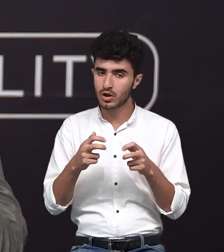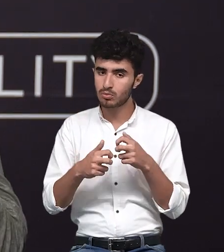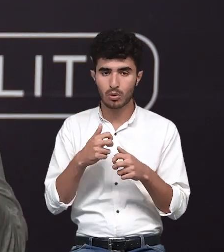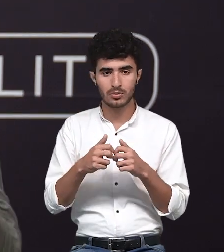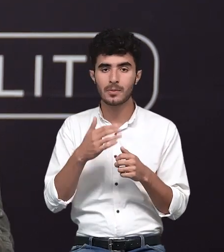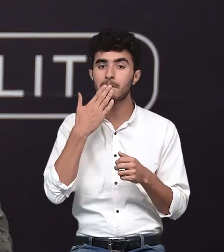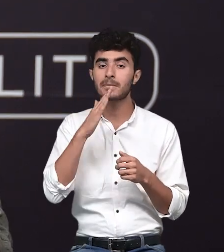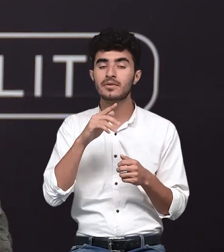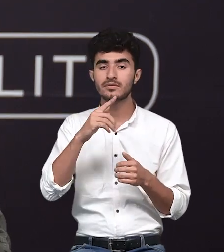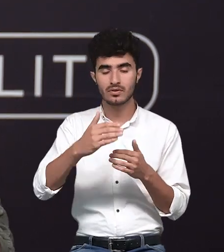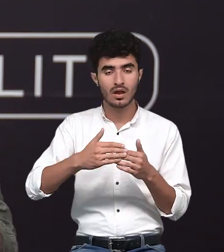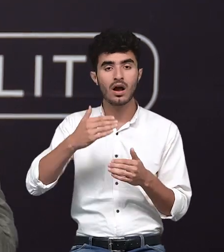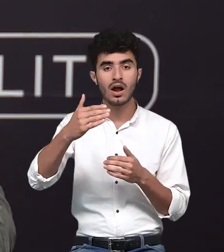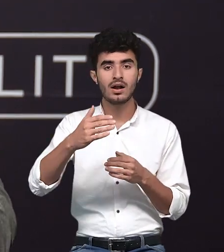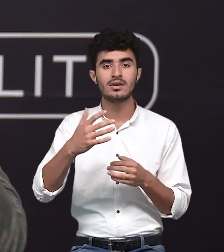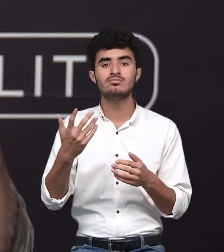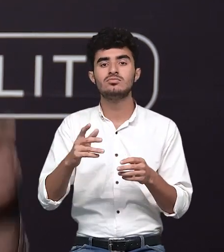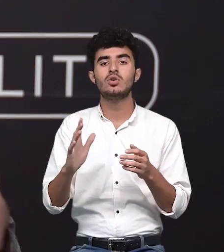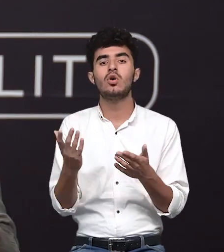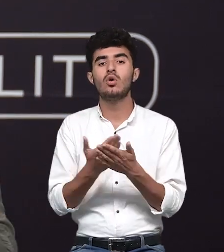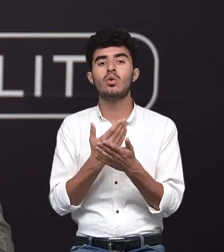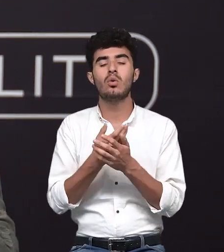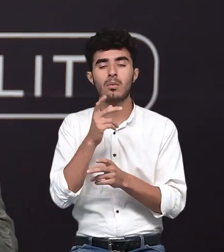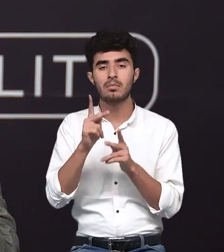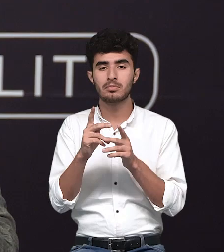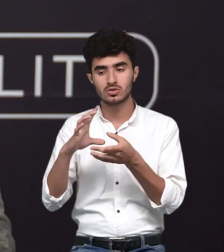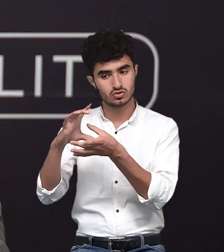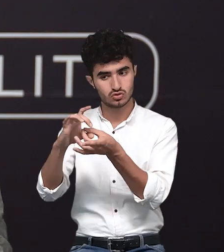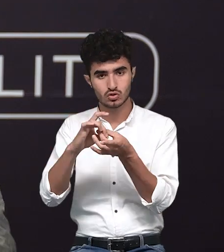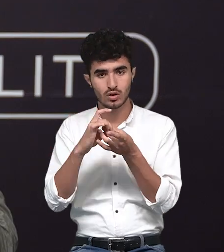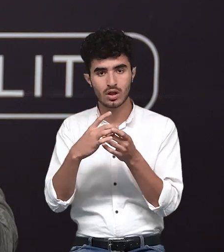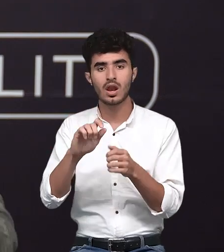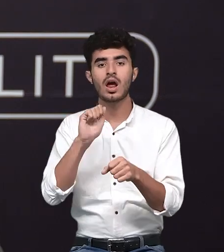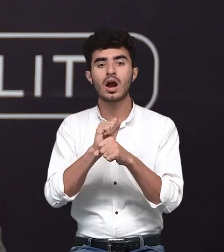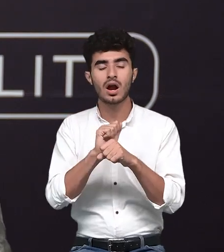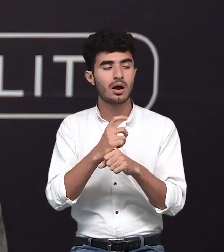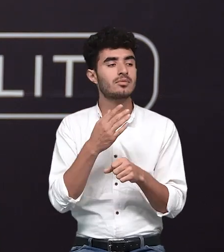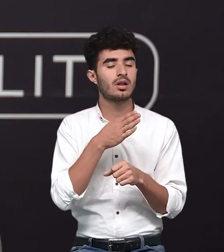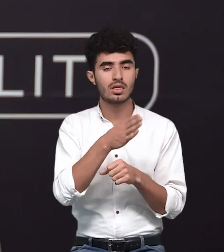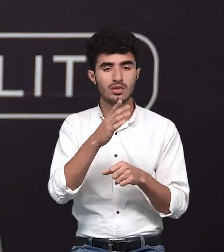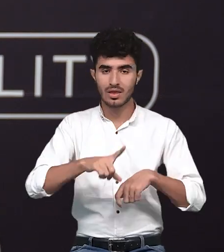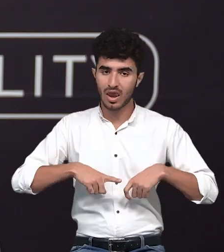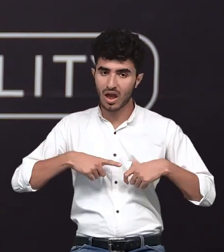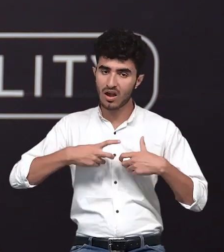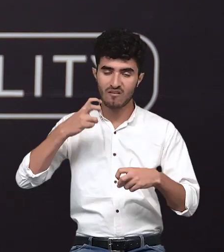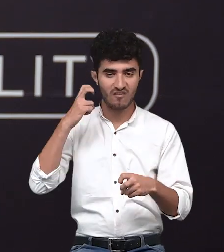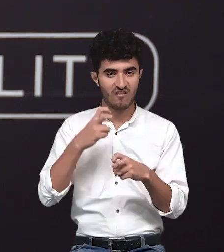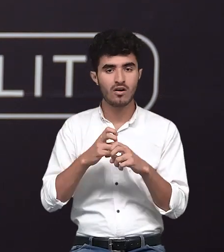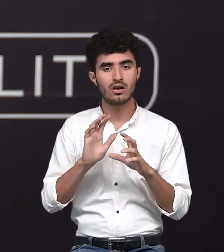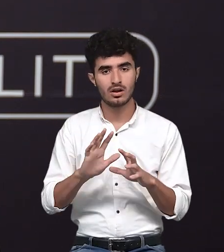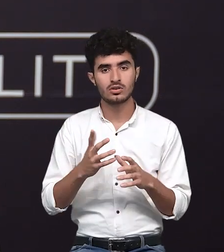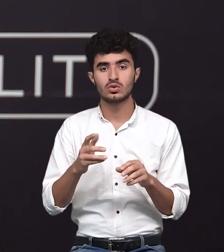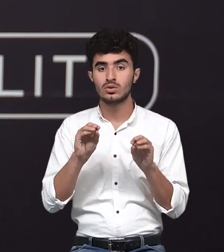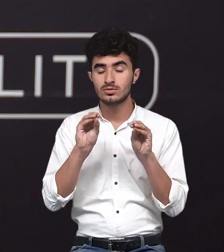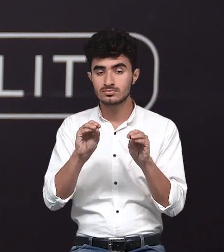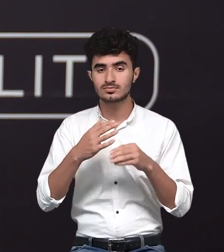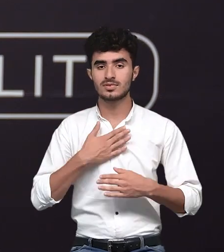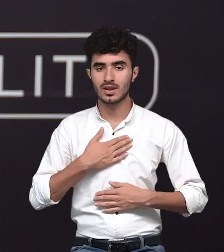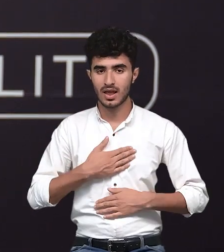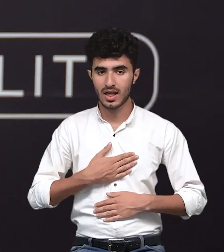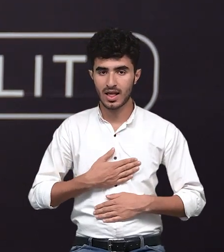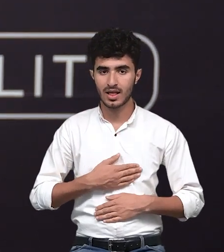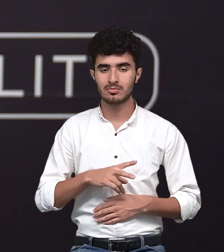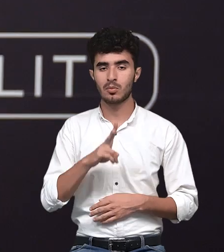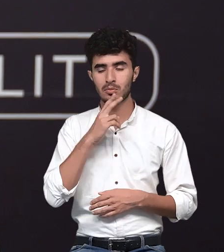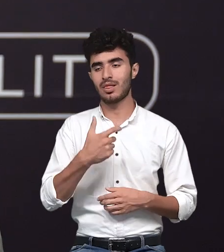ہے اس کی اگلی نسل کو، جس لوگوں کے ساتھ وہ جڑا ہوا ہے ان کو، جہاں وہ کام کر رہا ہے ان کو بھی افیکٹ کرتی ہے۔ اس لیے اس